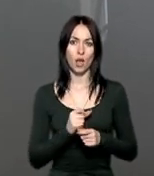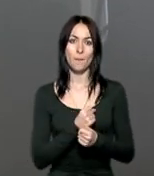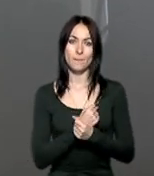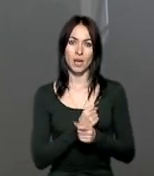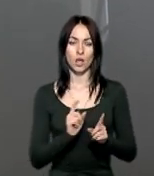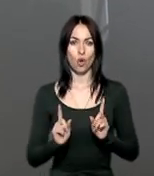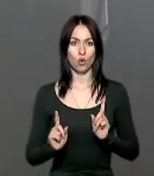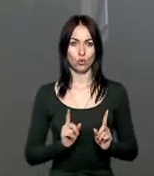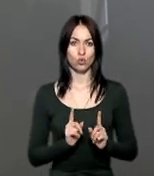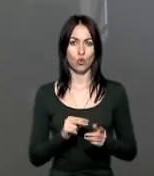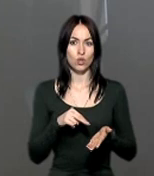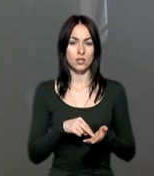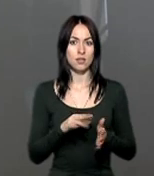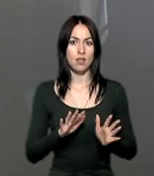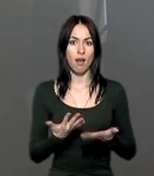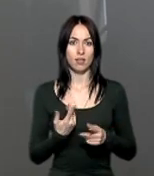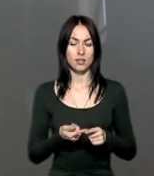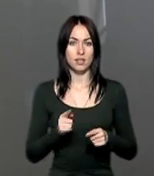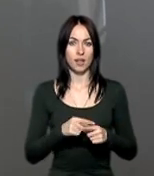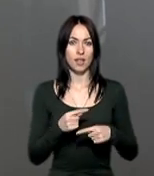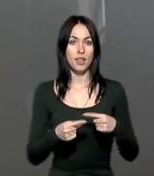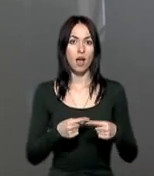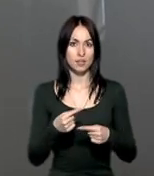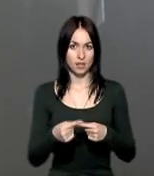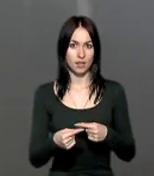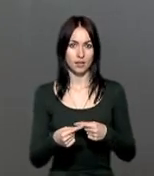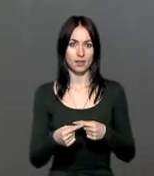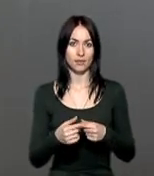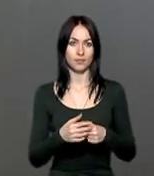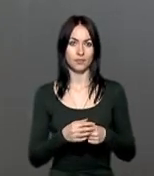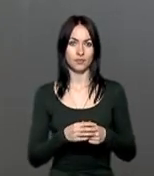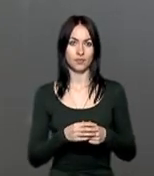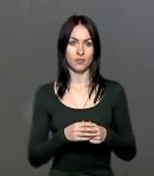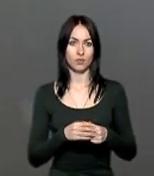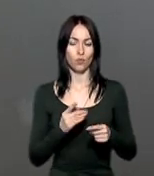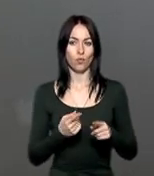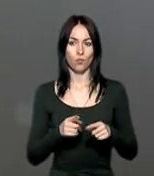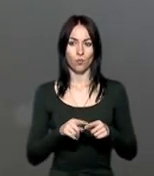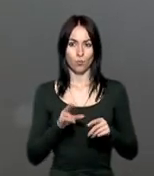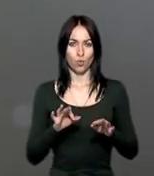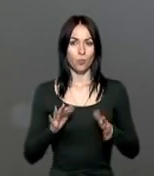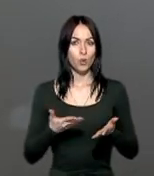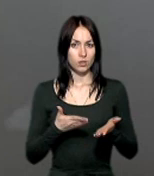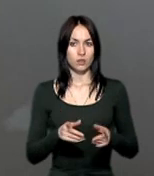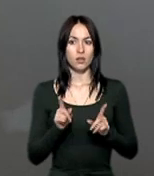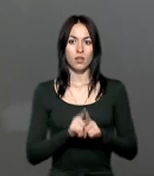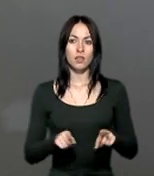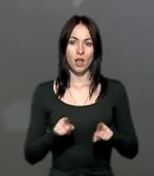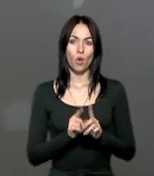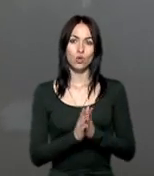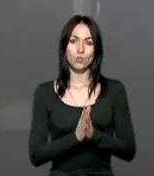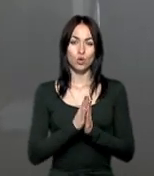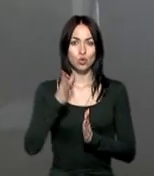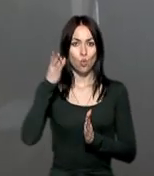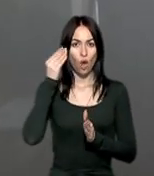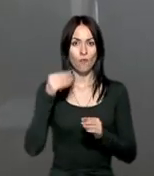що сталися такі наслідки по даній події. Також прошу врахувати те,